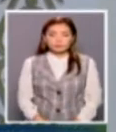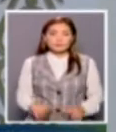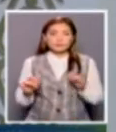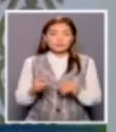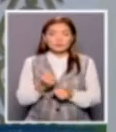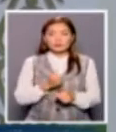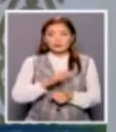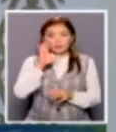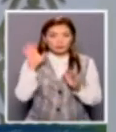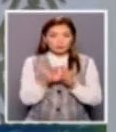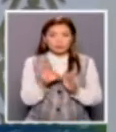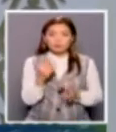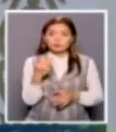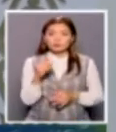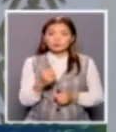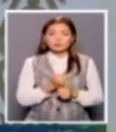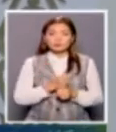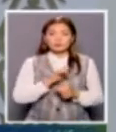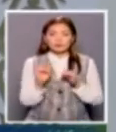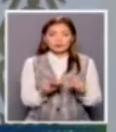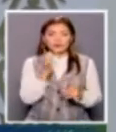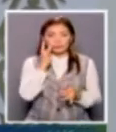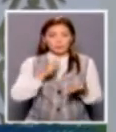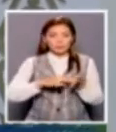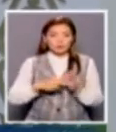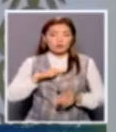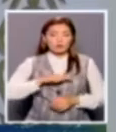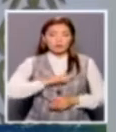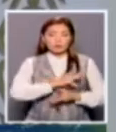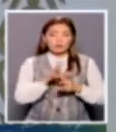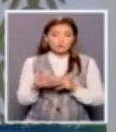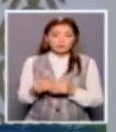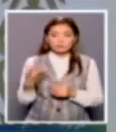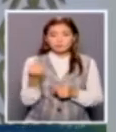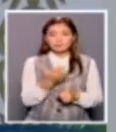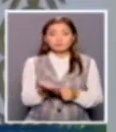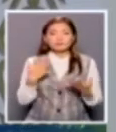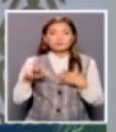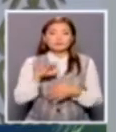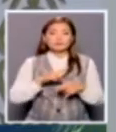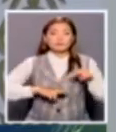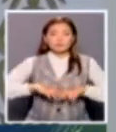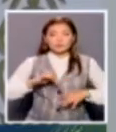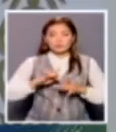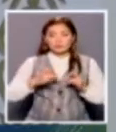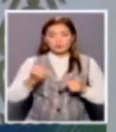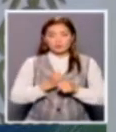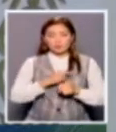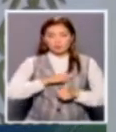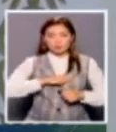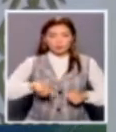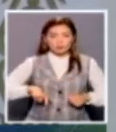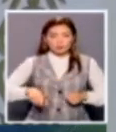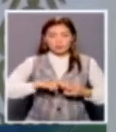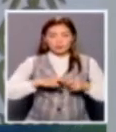Сегодня были заслушаны отчеты о проводимых делах и запланированных работах, в том числе касательно строительства социальных объектов,